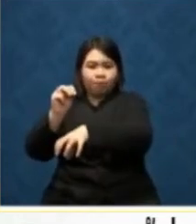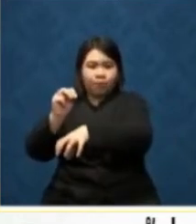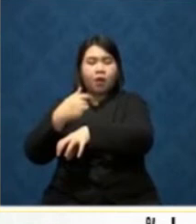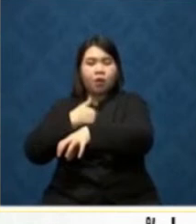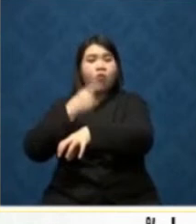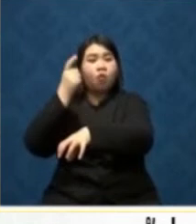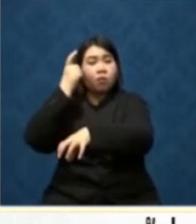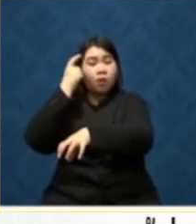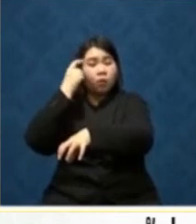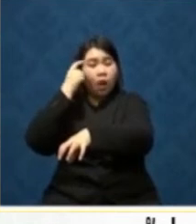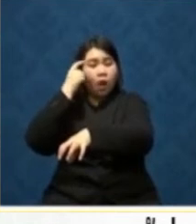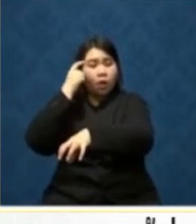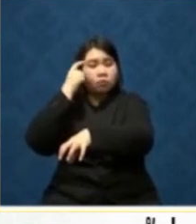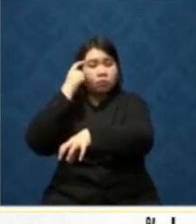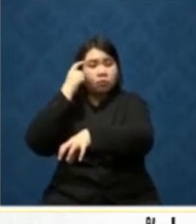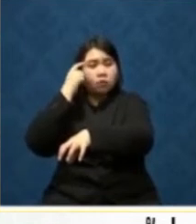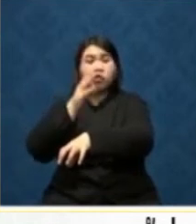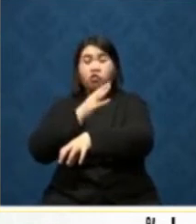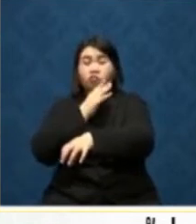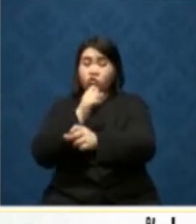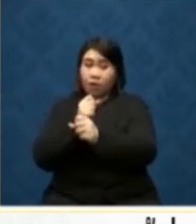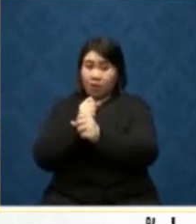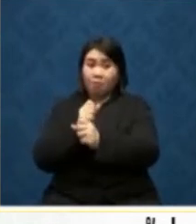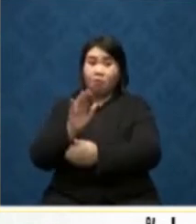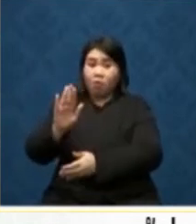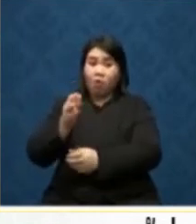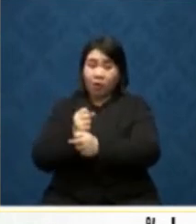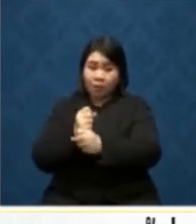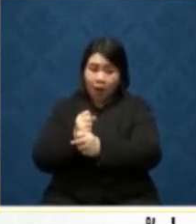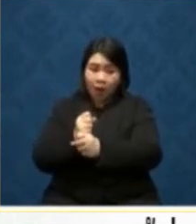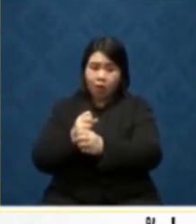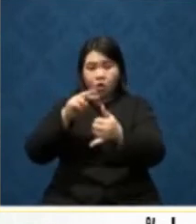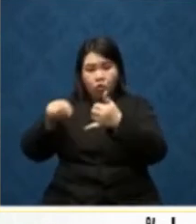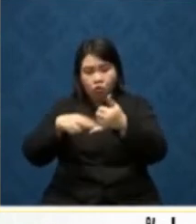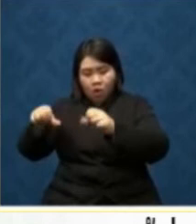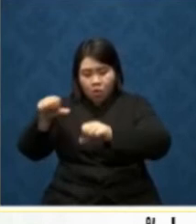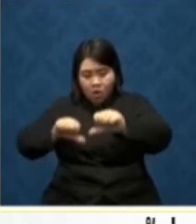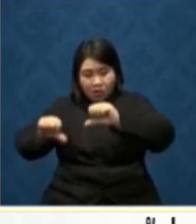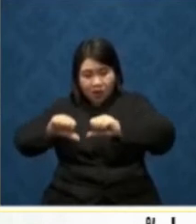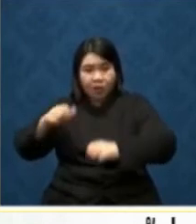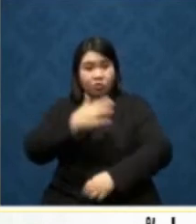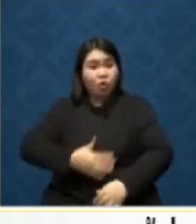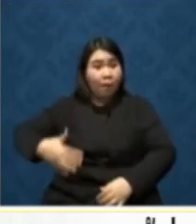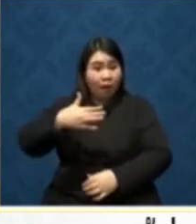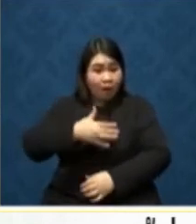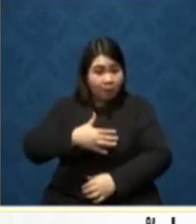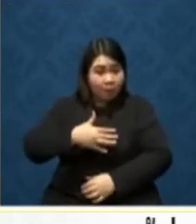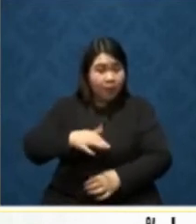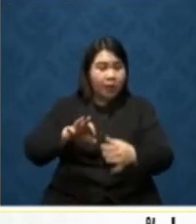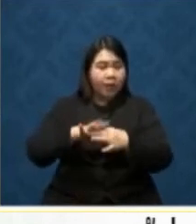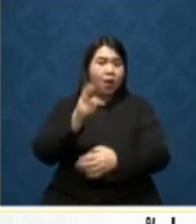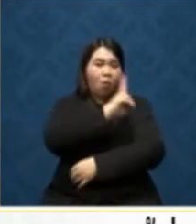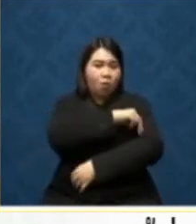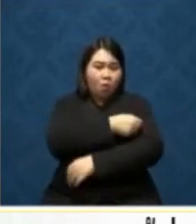อกไปเป็นองกรของมุณิธิเอกชนผมคิดว่าตรนี้ ถ้ามองเฉพาะในการขับเคลื่อนภารกิจ